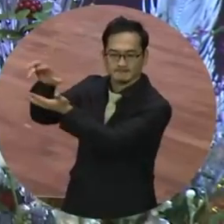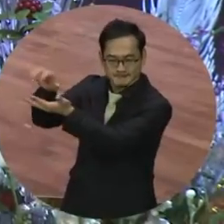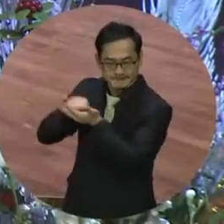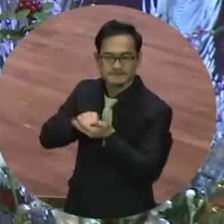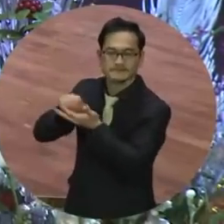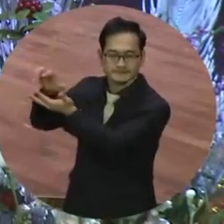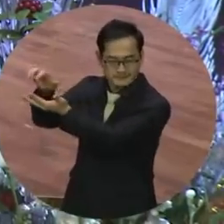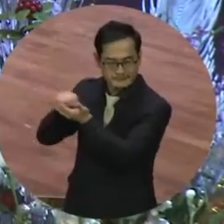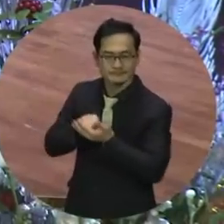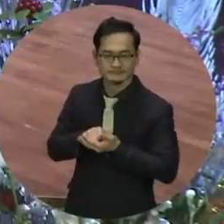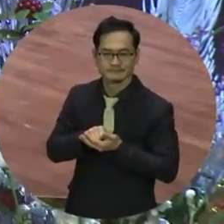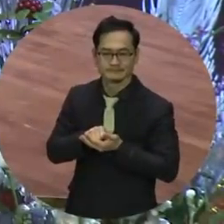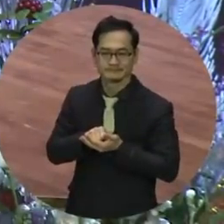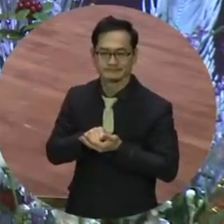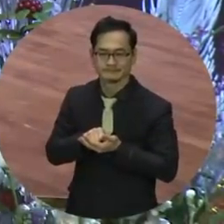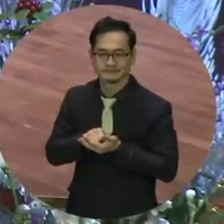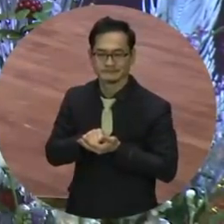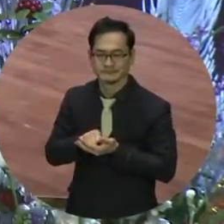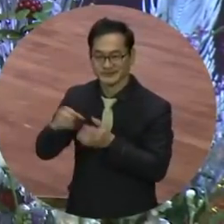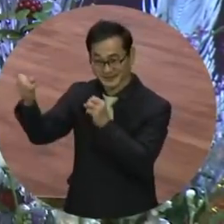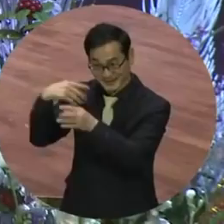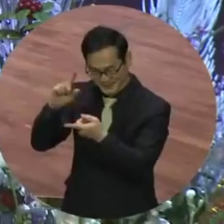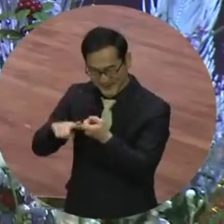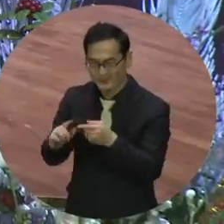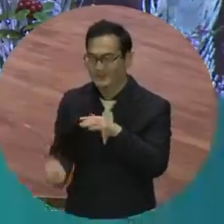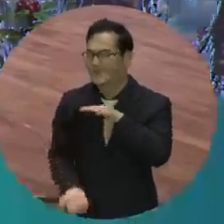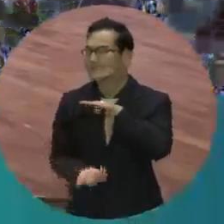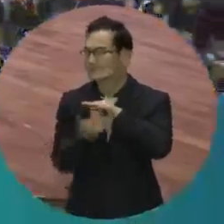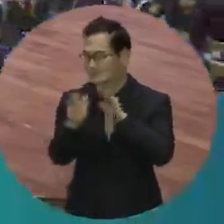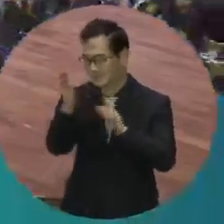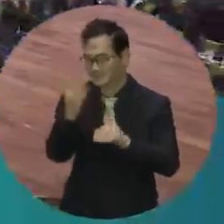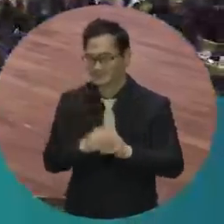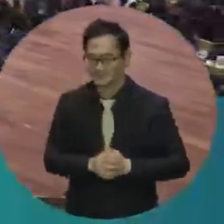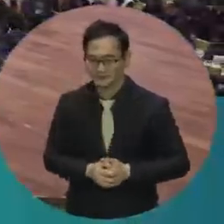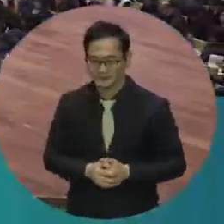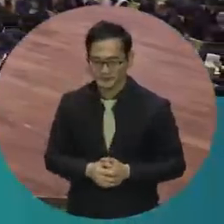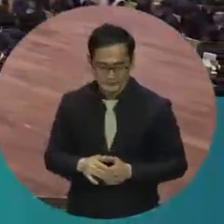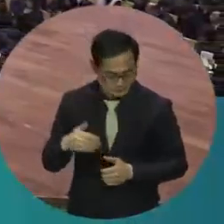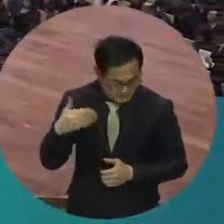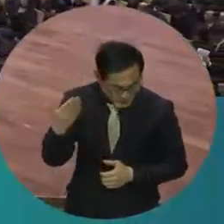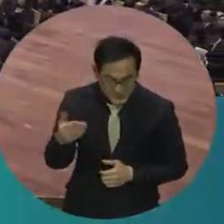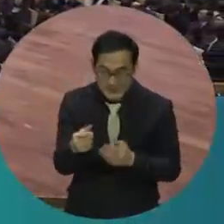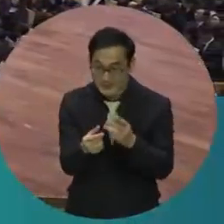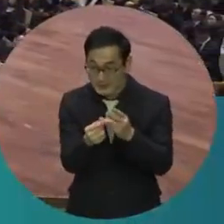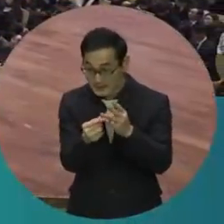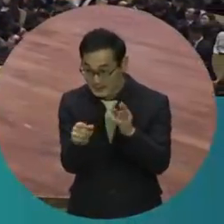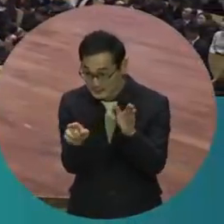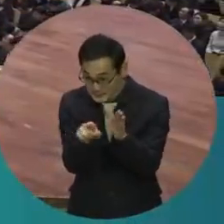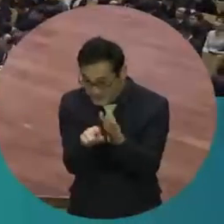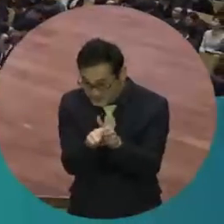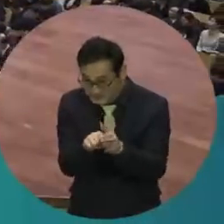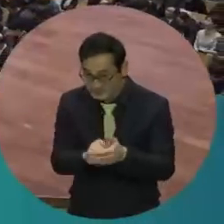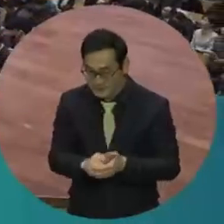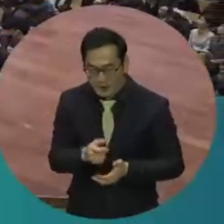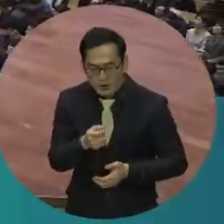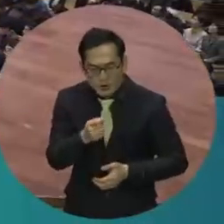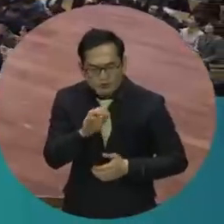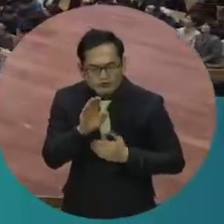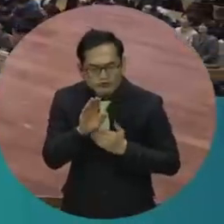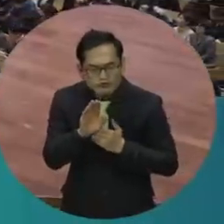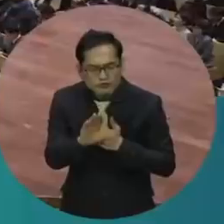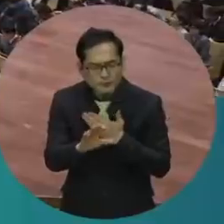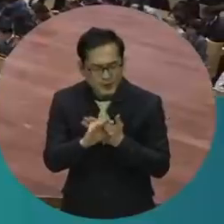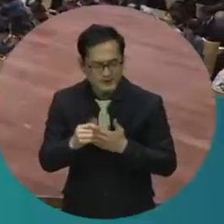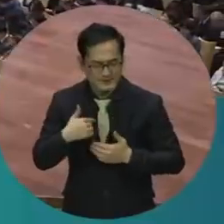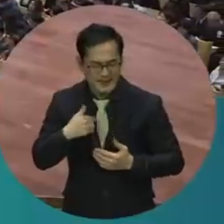그럼 첫째로 믿음의 눈입니다. 16절 봅니다. 조금 있으면 너희가 나를 보지 못하겠고 또 조금 있으면 나를 보리라 하시니